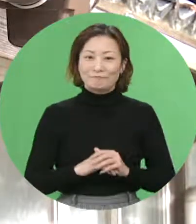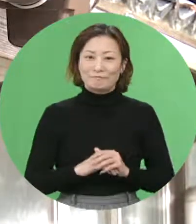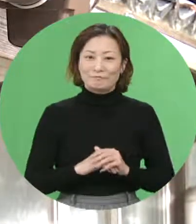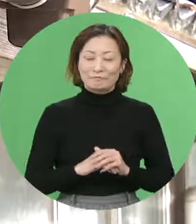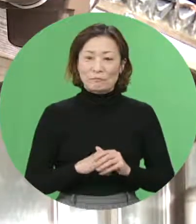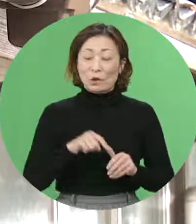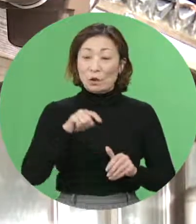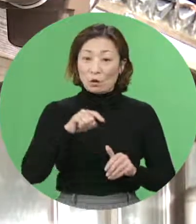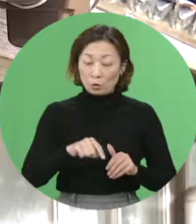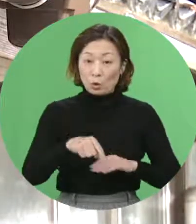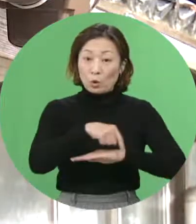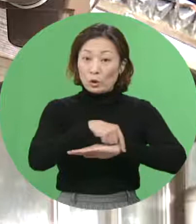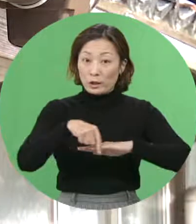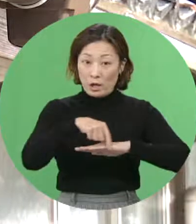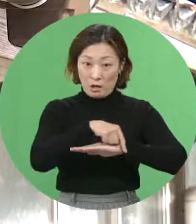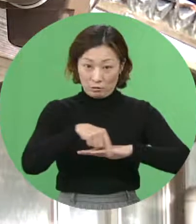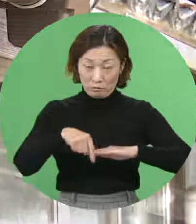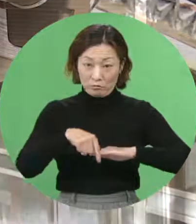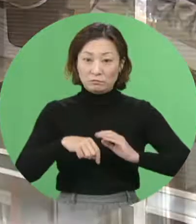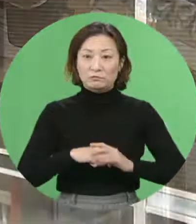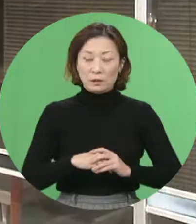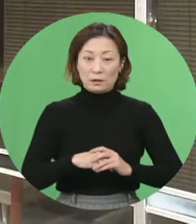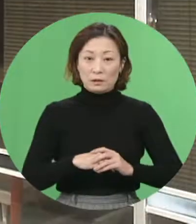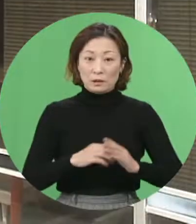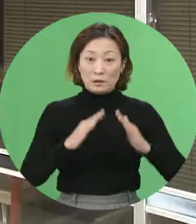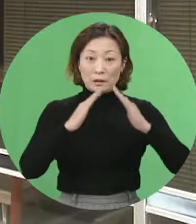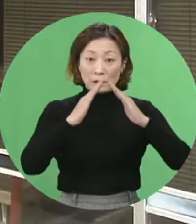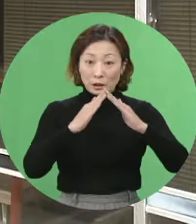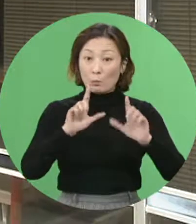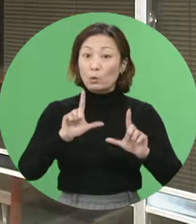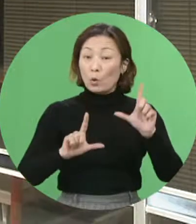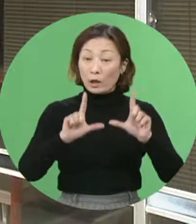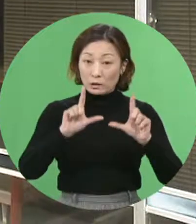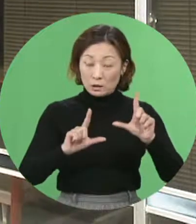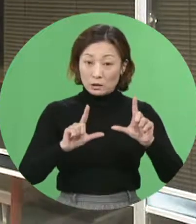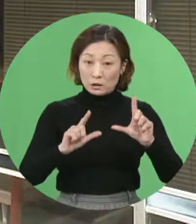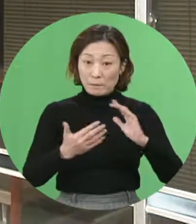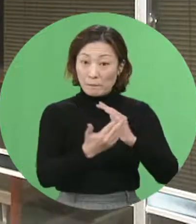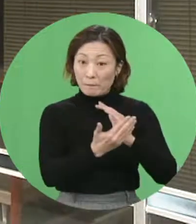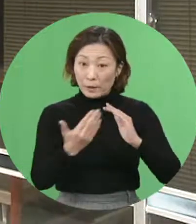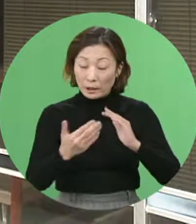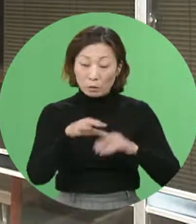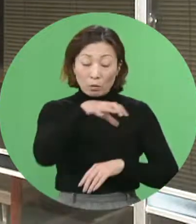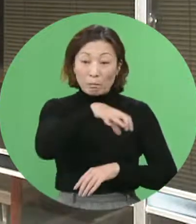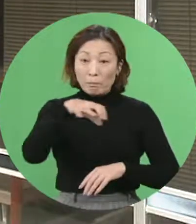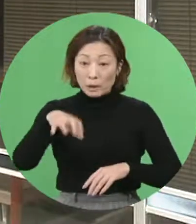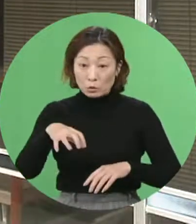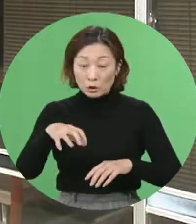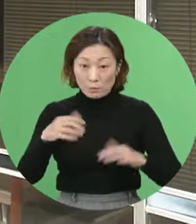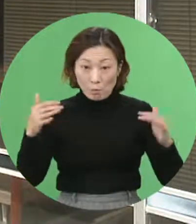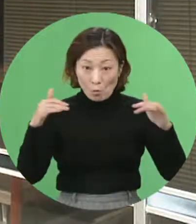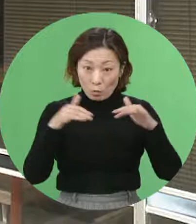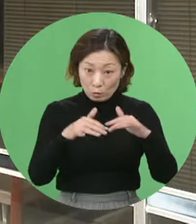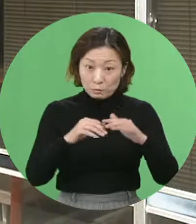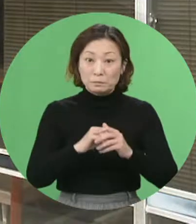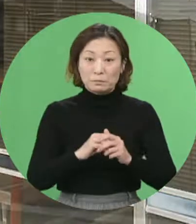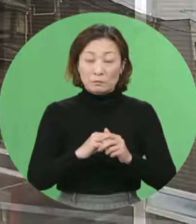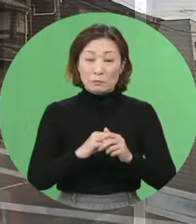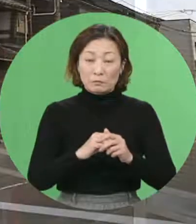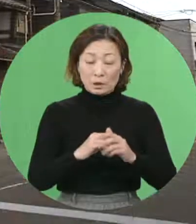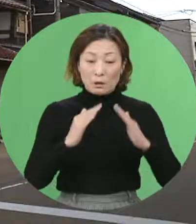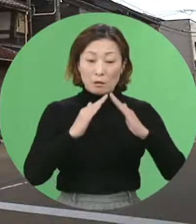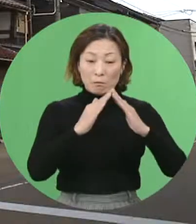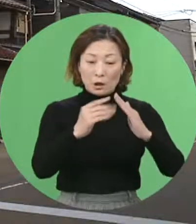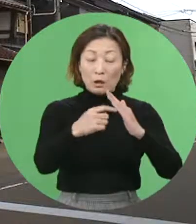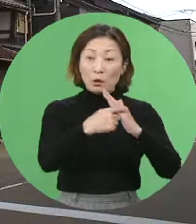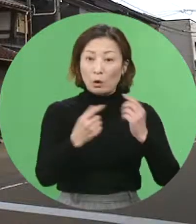この街並み形成計画は、建物の形や外壁の位置に着目して軒の連な